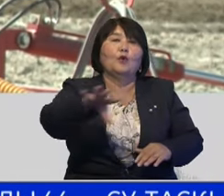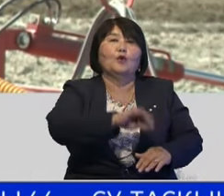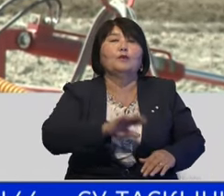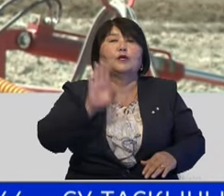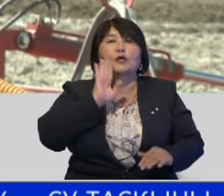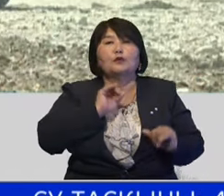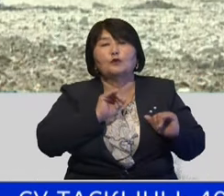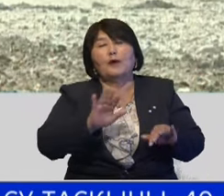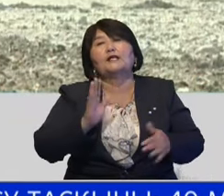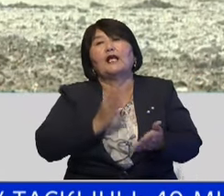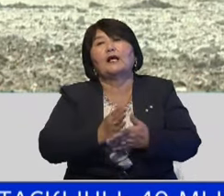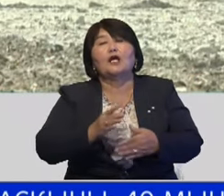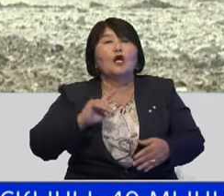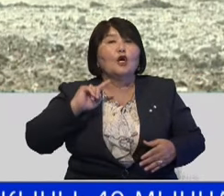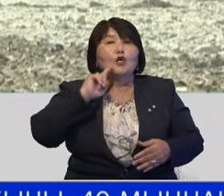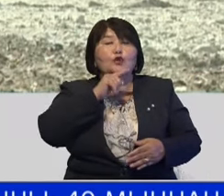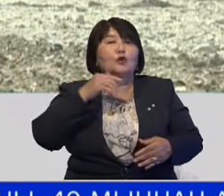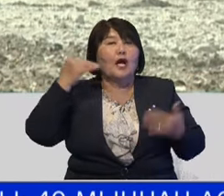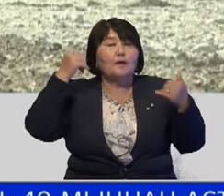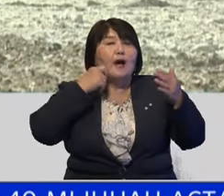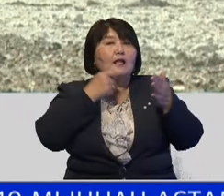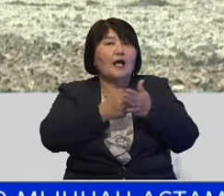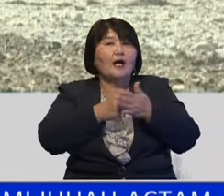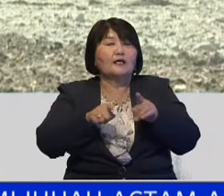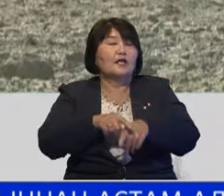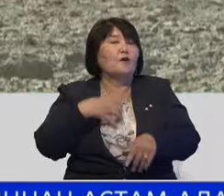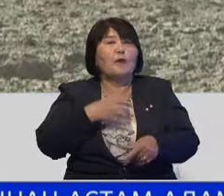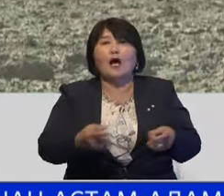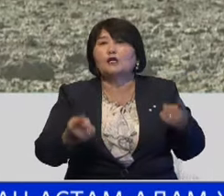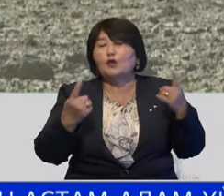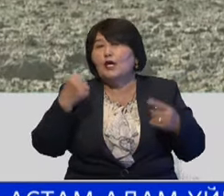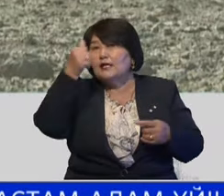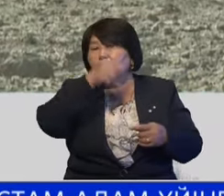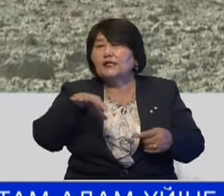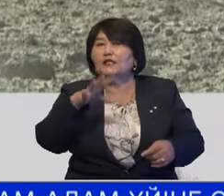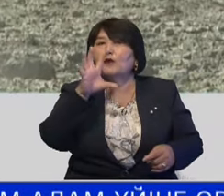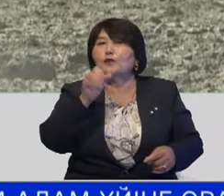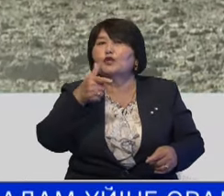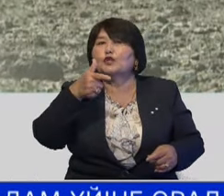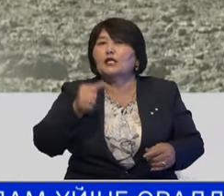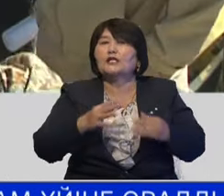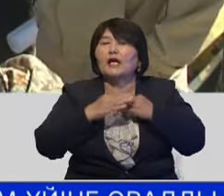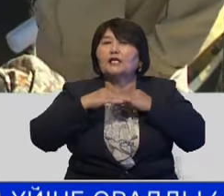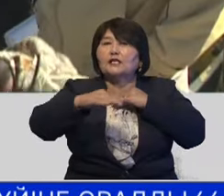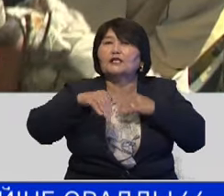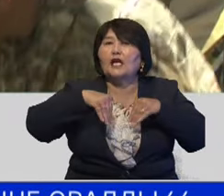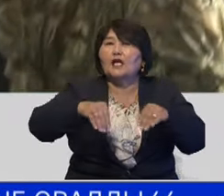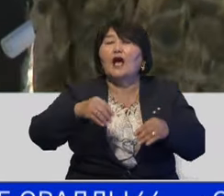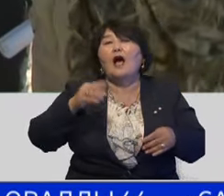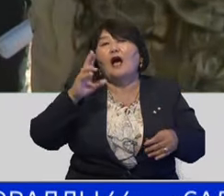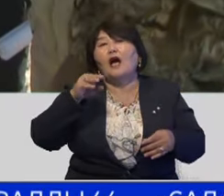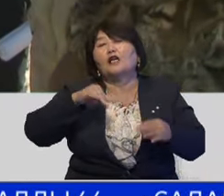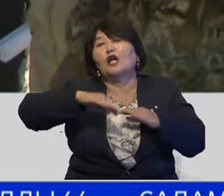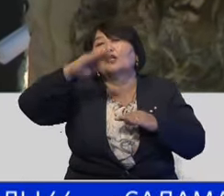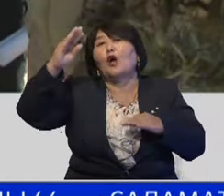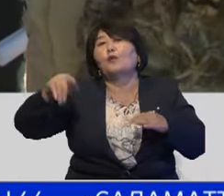соған бағытталған болады. Жүгерінің малазықтық дақыл ретінде маңызы зор. Жылына аймақта 500 гектарға дейін егіледі. Ал Қаратау